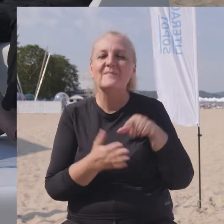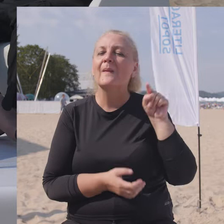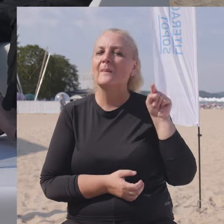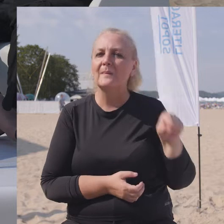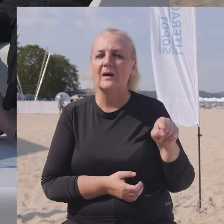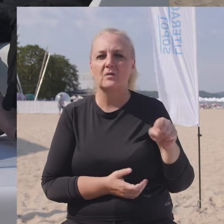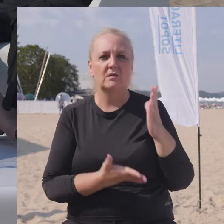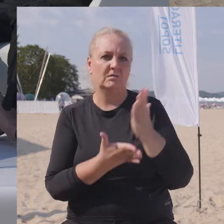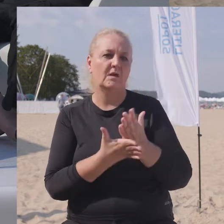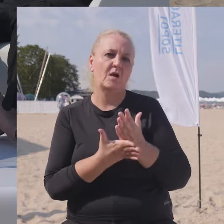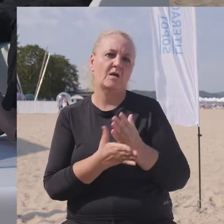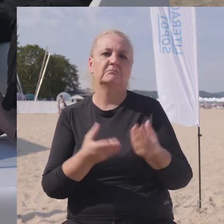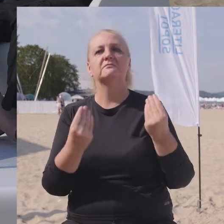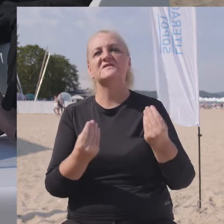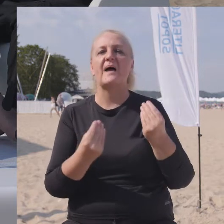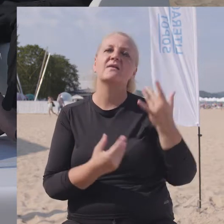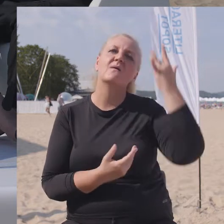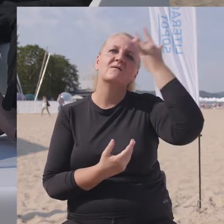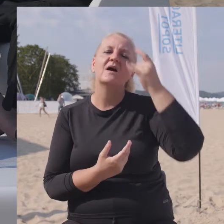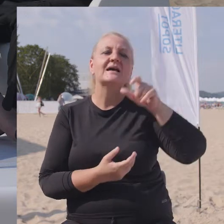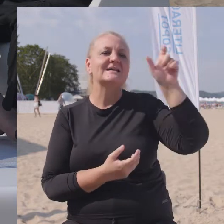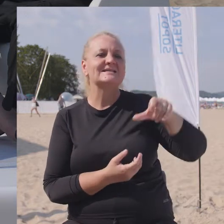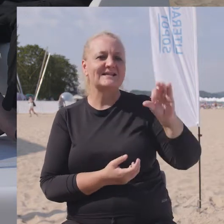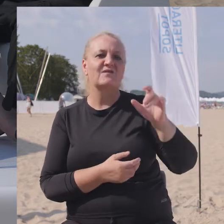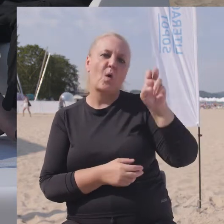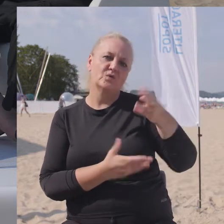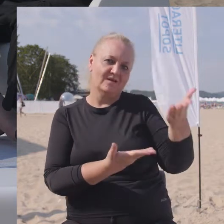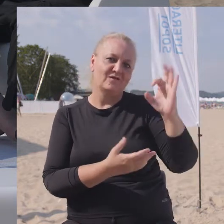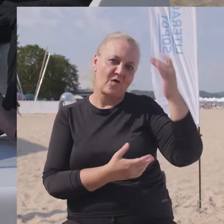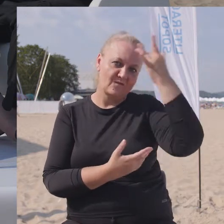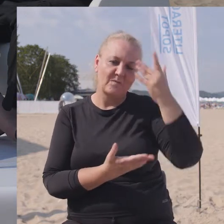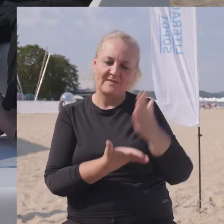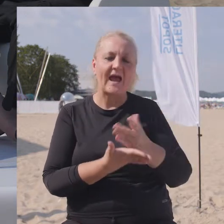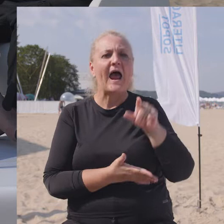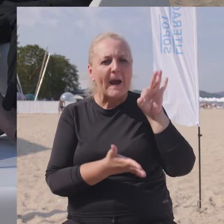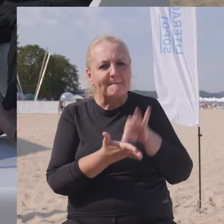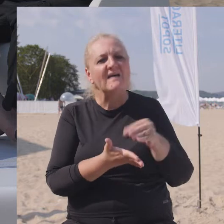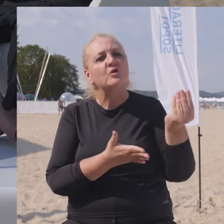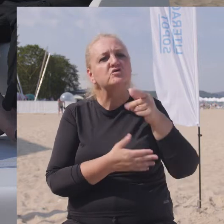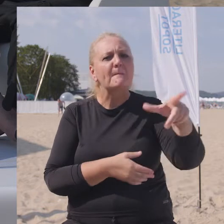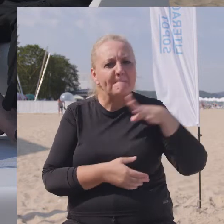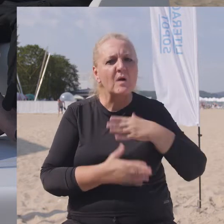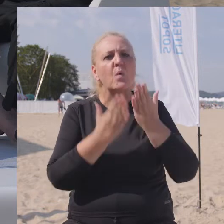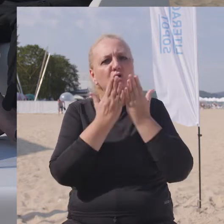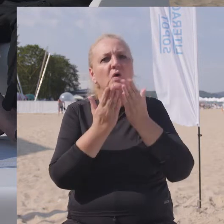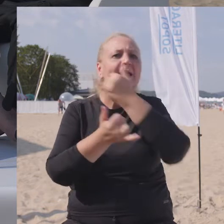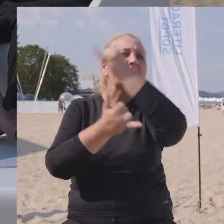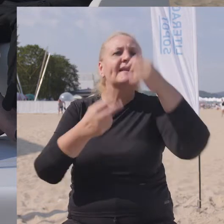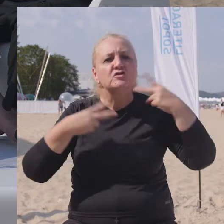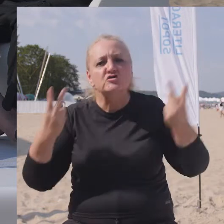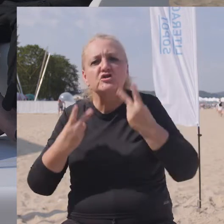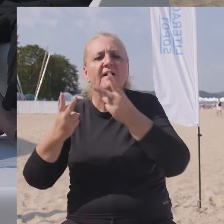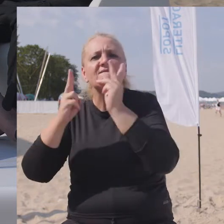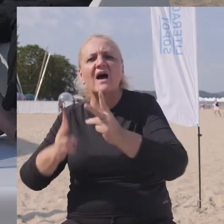tylko na bujnej, różowej wyobraźni Sylwii Hutnik, ale także na pewno na lekturach, czytaniu, doszukiwaniu